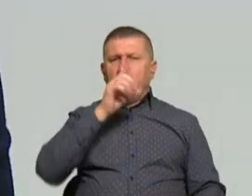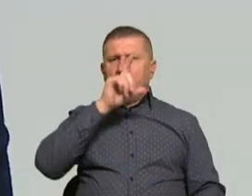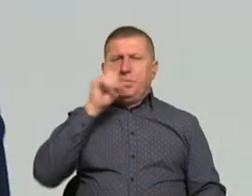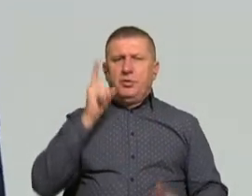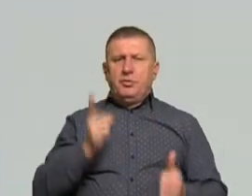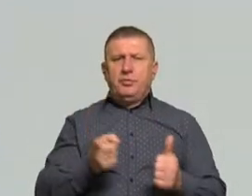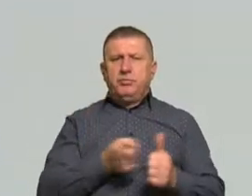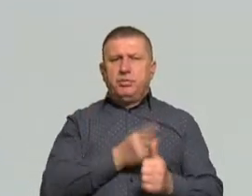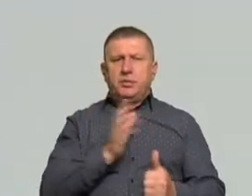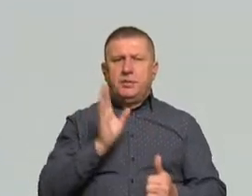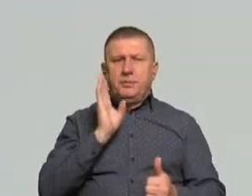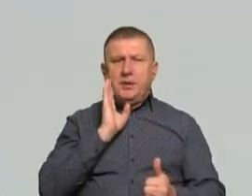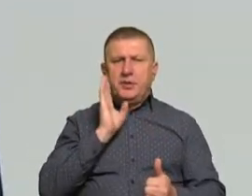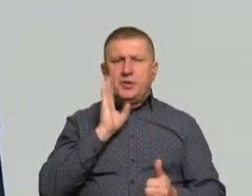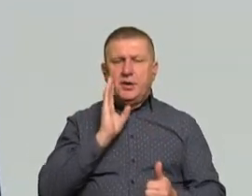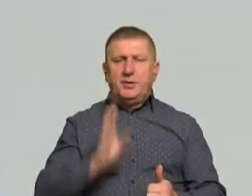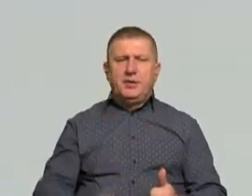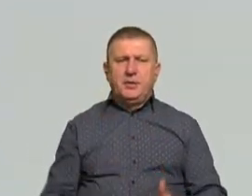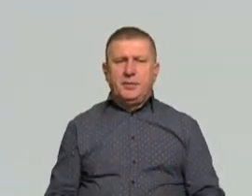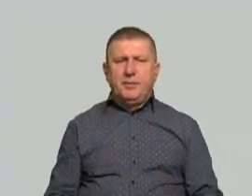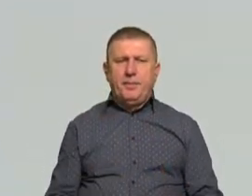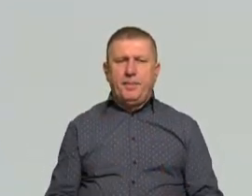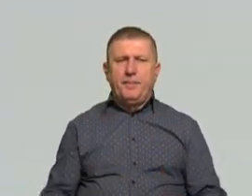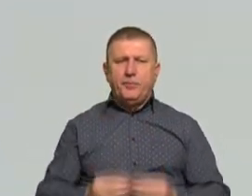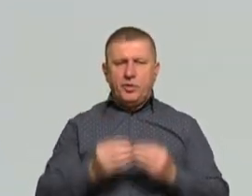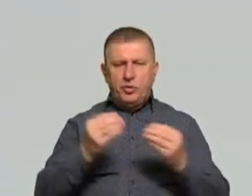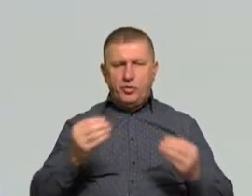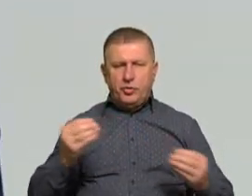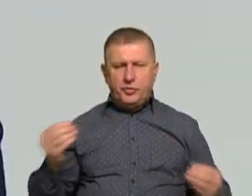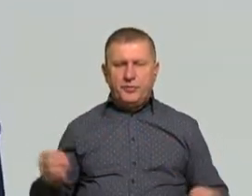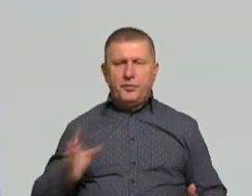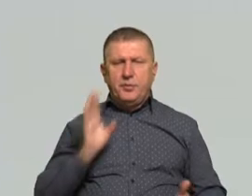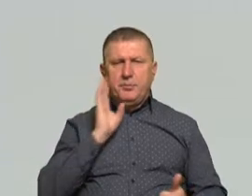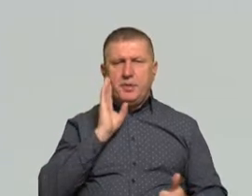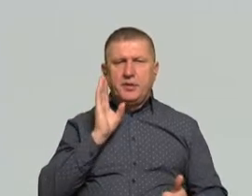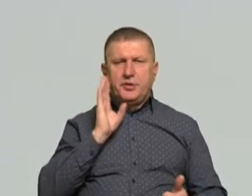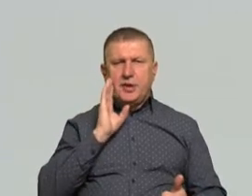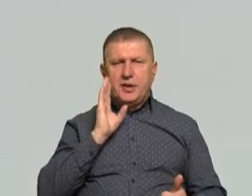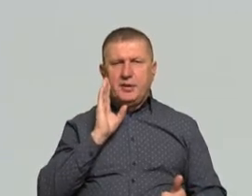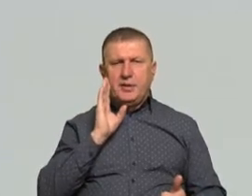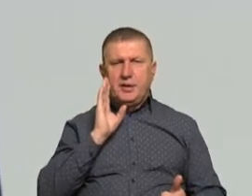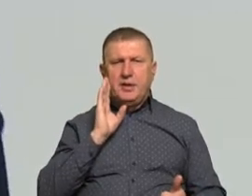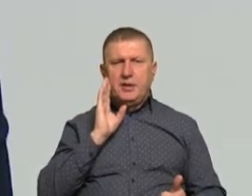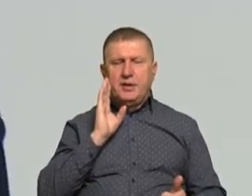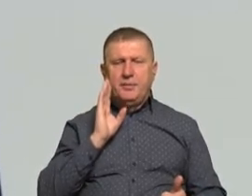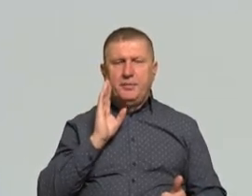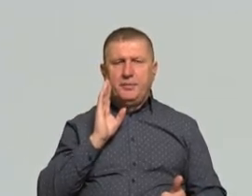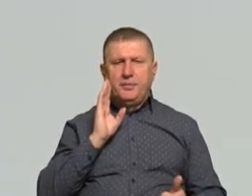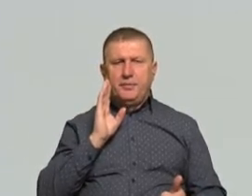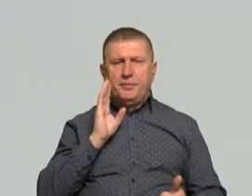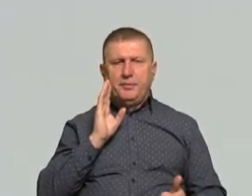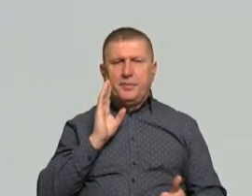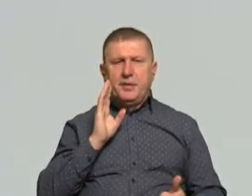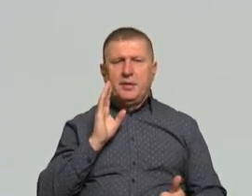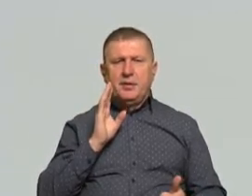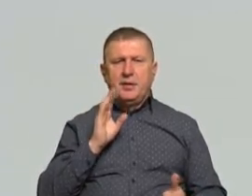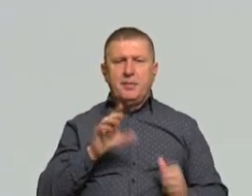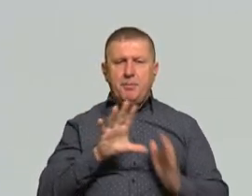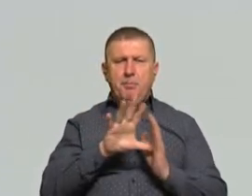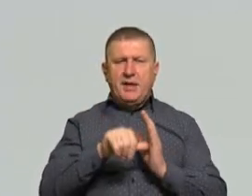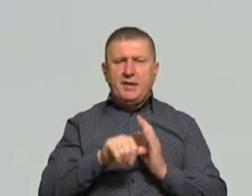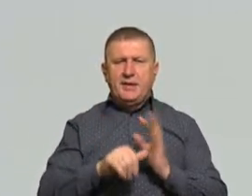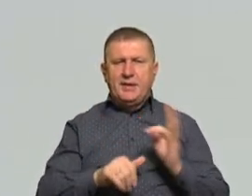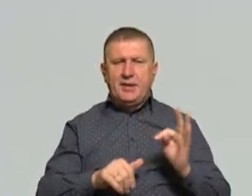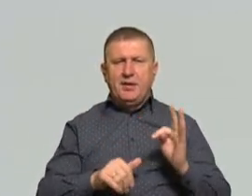mieszkanie, czyli tutaj rozwój mieszkalnictwa przede wszystkim komunalnego, bo studenci generalnie nie są